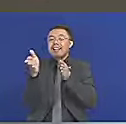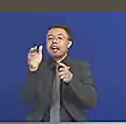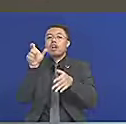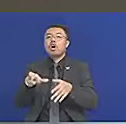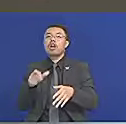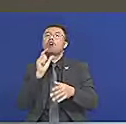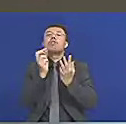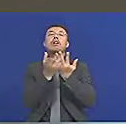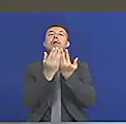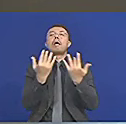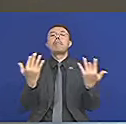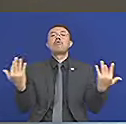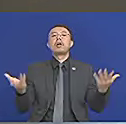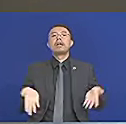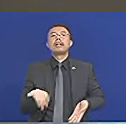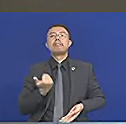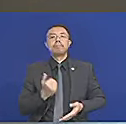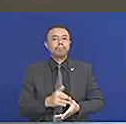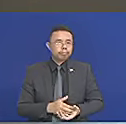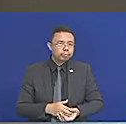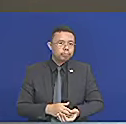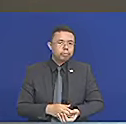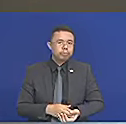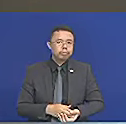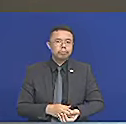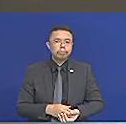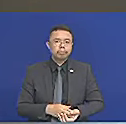kepada kemakmuran jasmani.